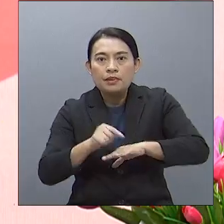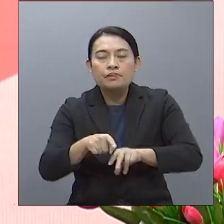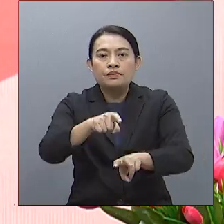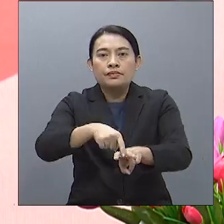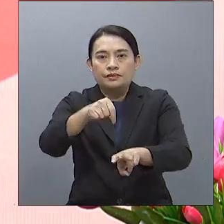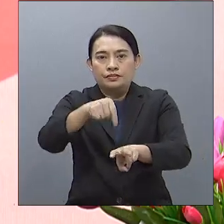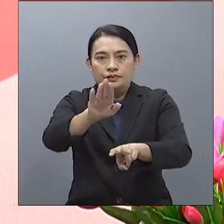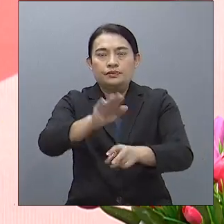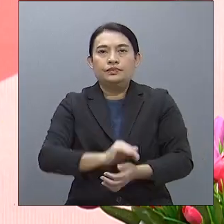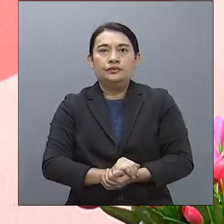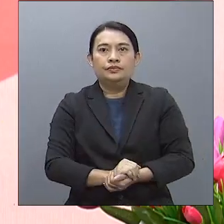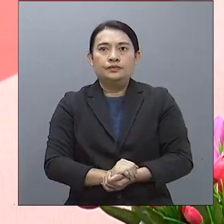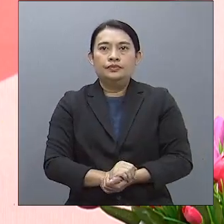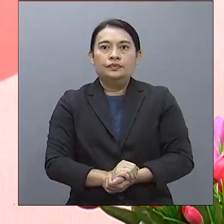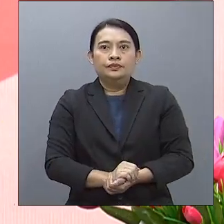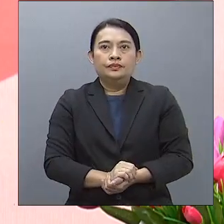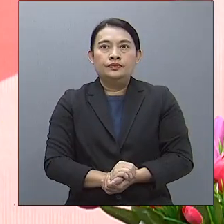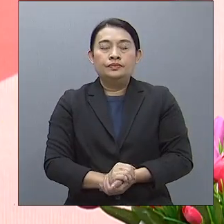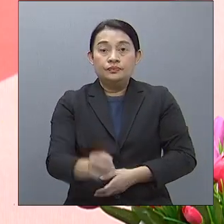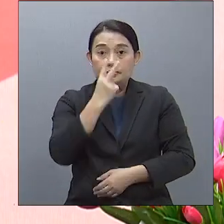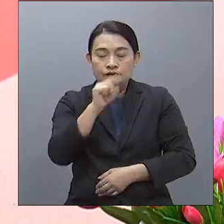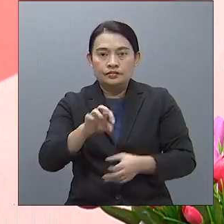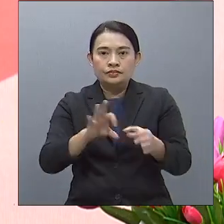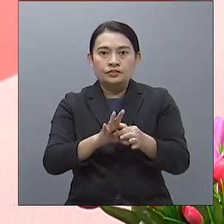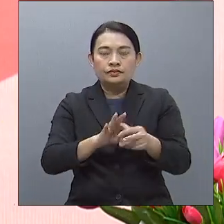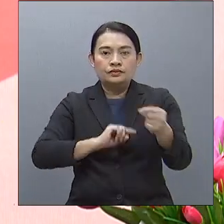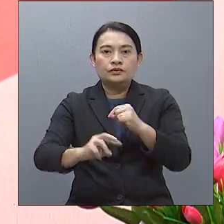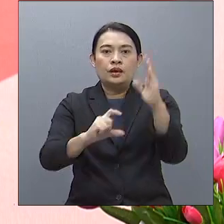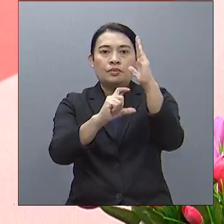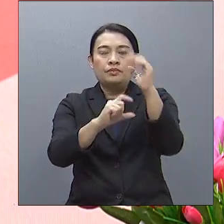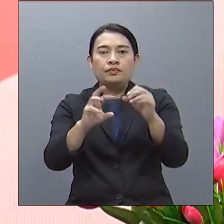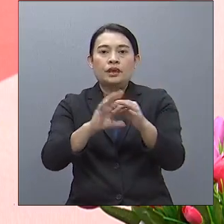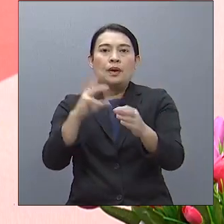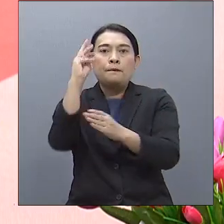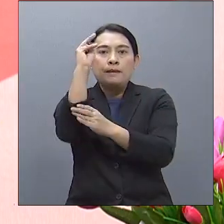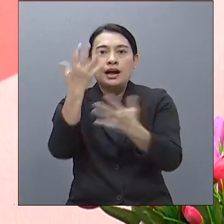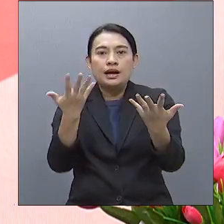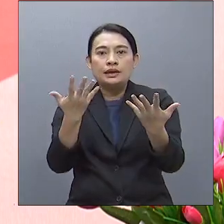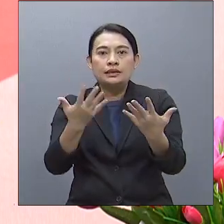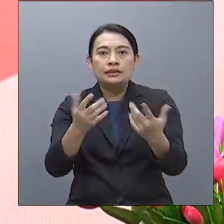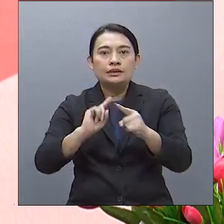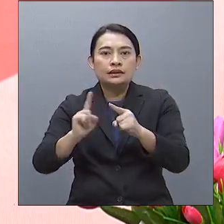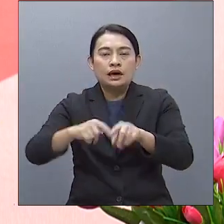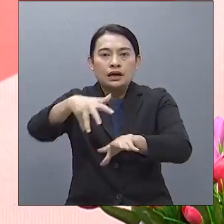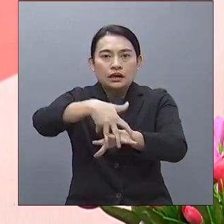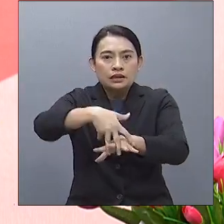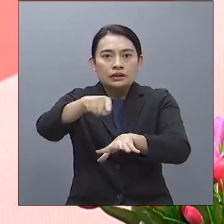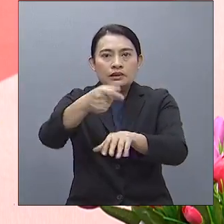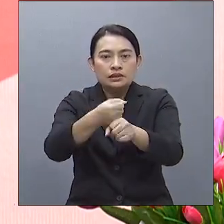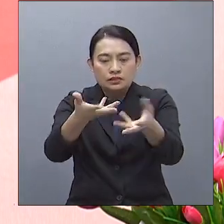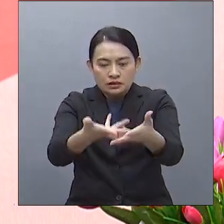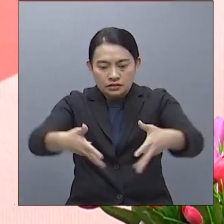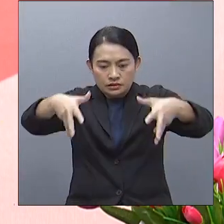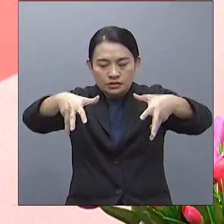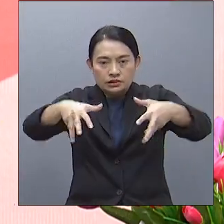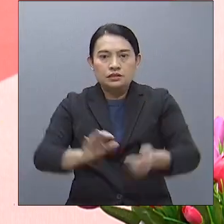งานครับคุณผู้ชมครับถ้าพูดถึงเรื่องของเครื่องจักสานเนี่ยเราก็จะนึกถึงอาเสือกกใช่ไหมน ึ กถึงแบบหวายอะไรก็